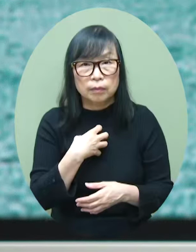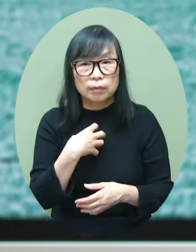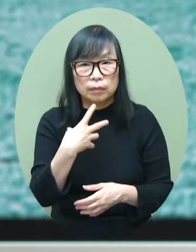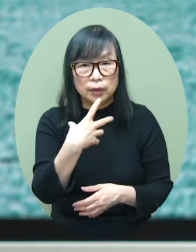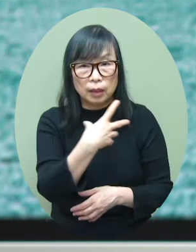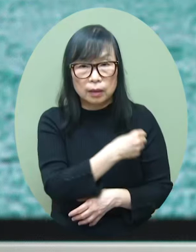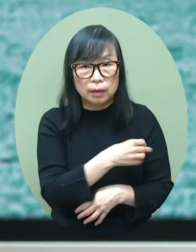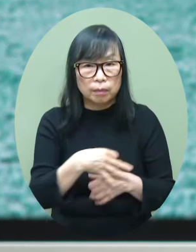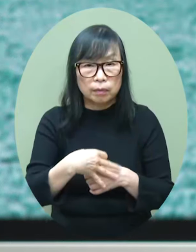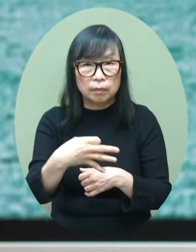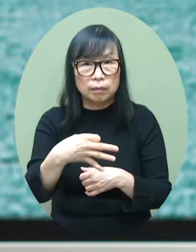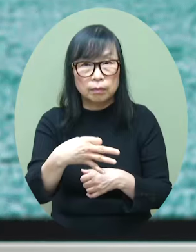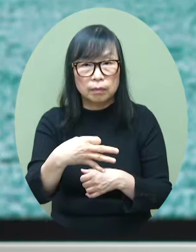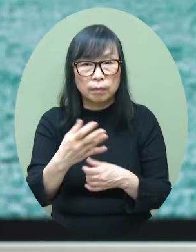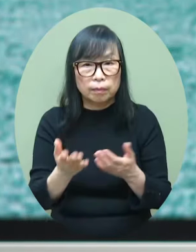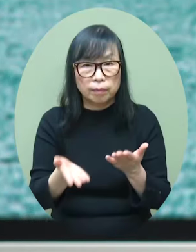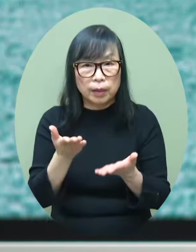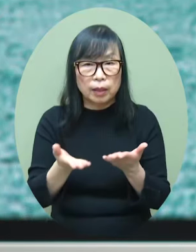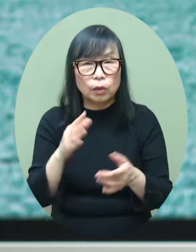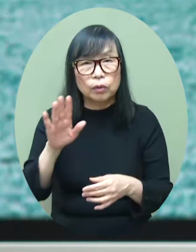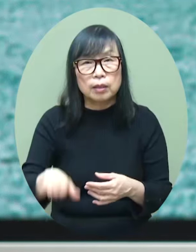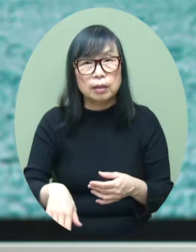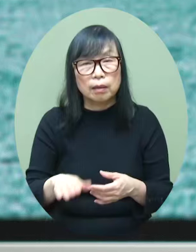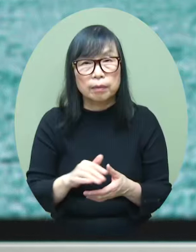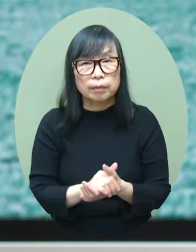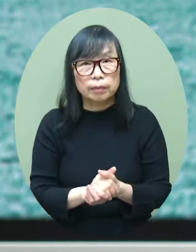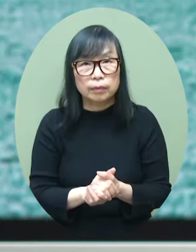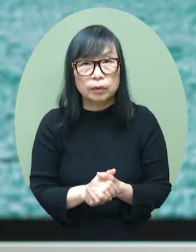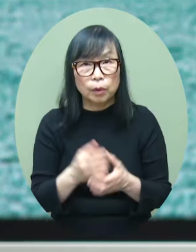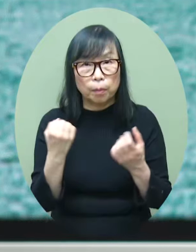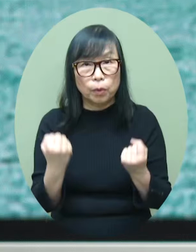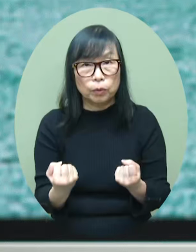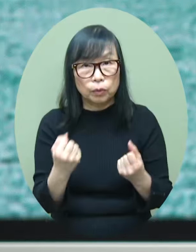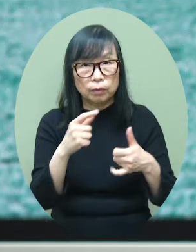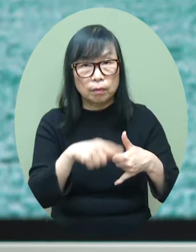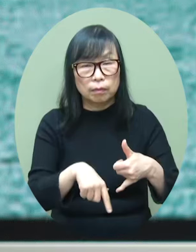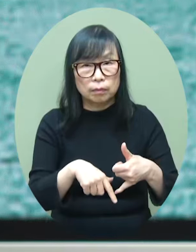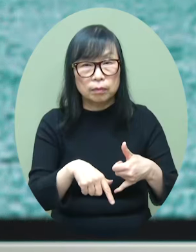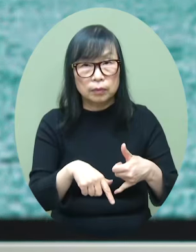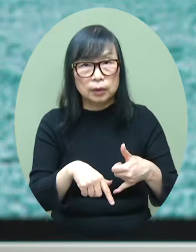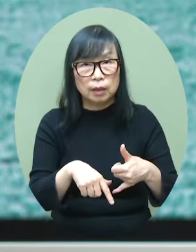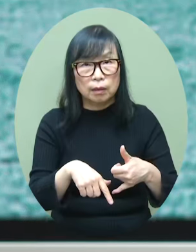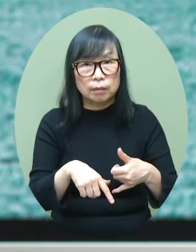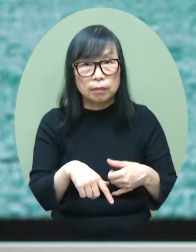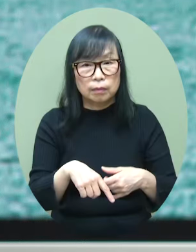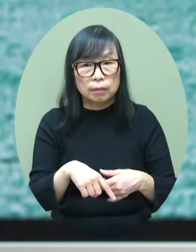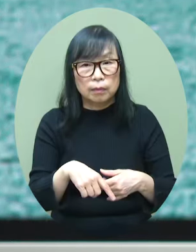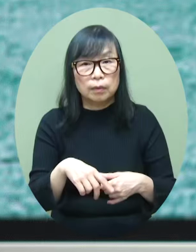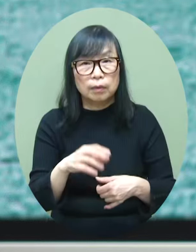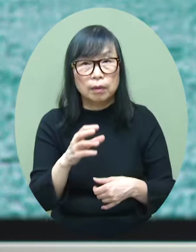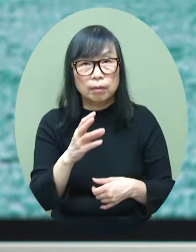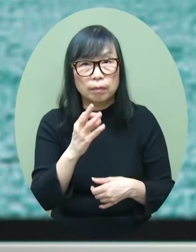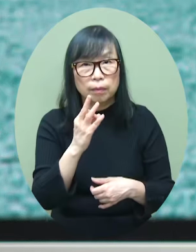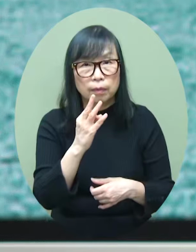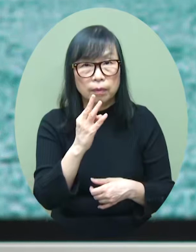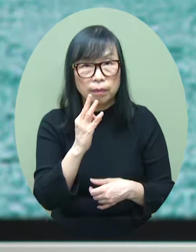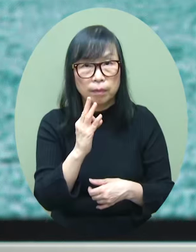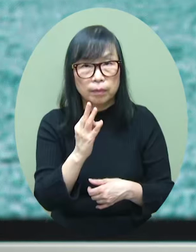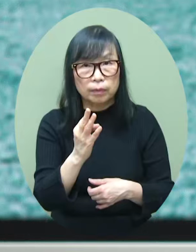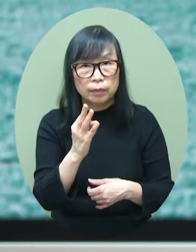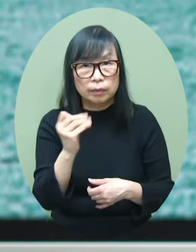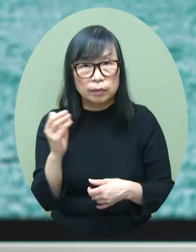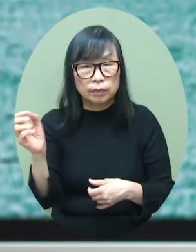針第三針嗰個比率咧，仲係相當低啦。咁如果普通人士咧，就係、是、由3%嘅